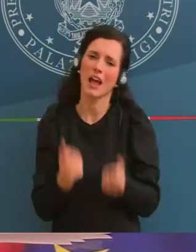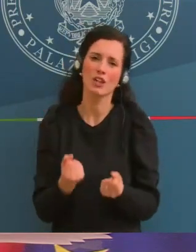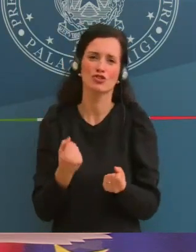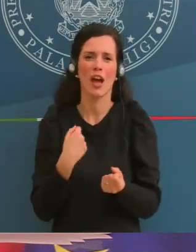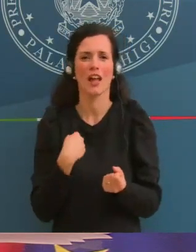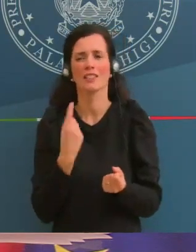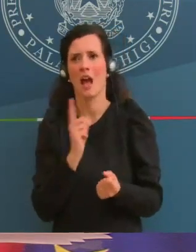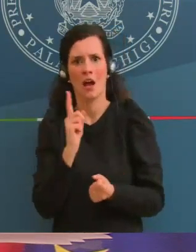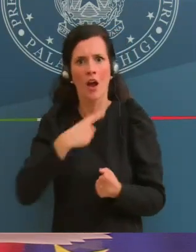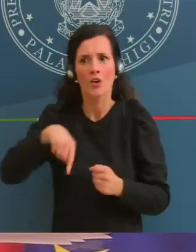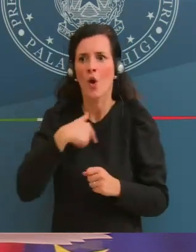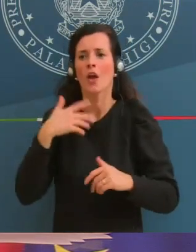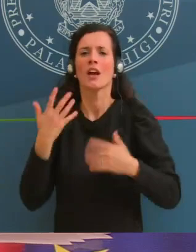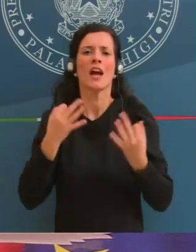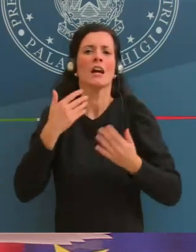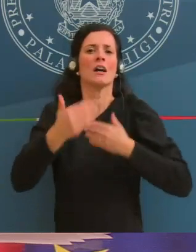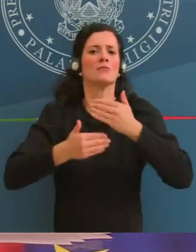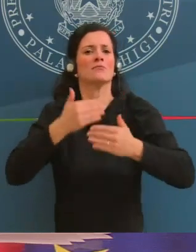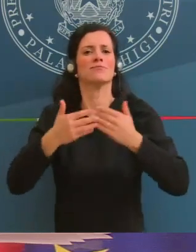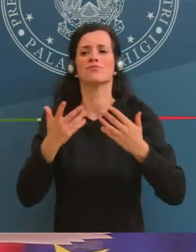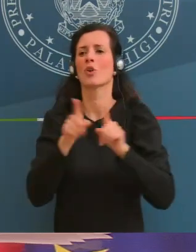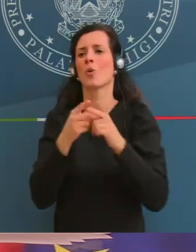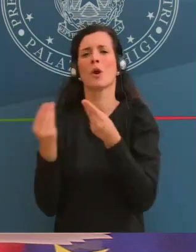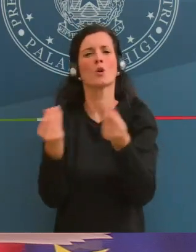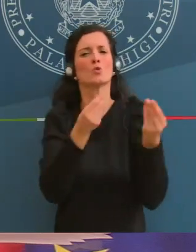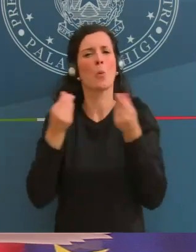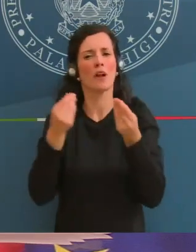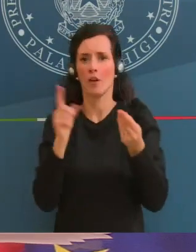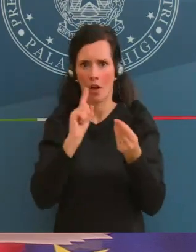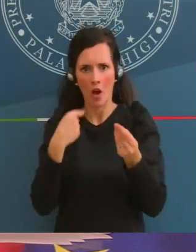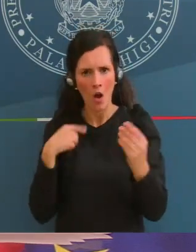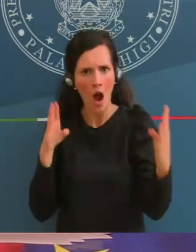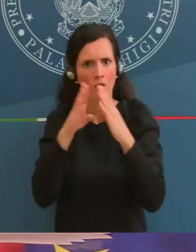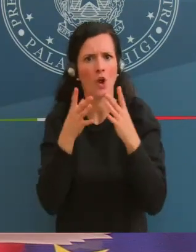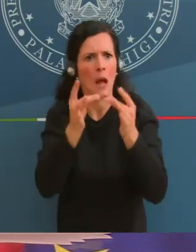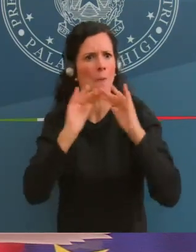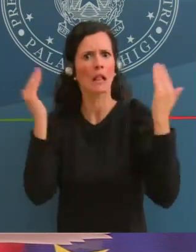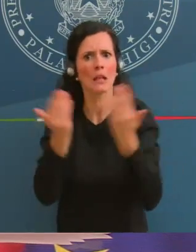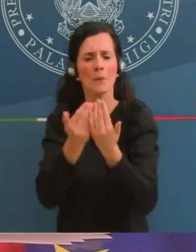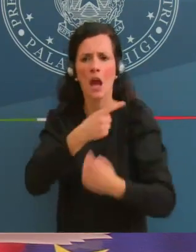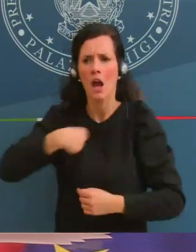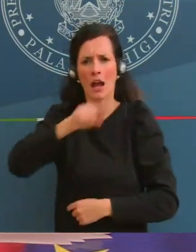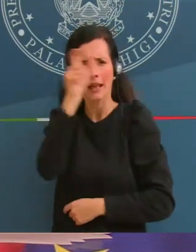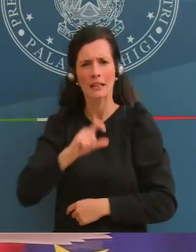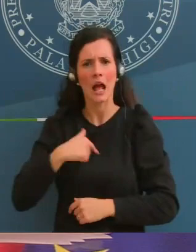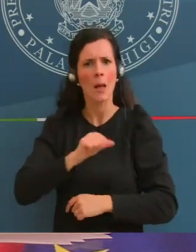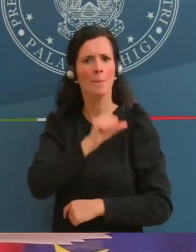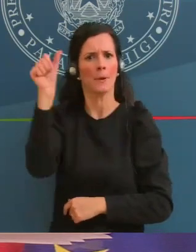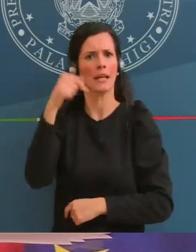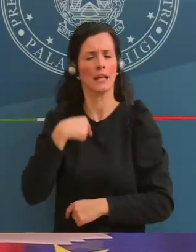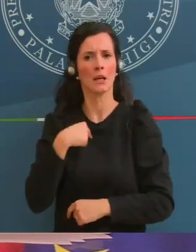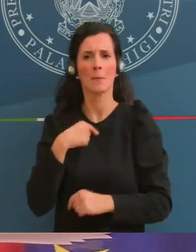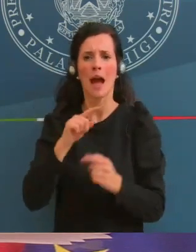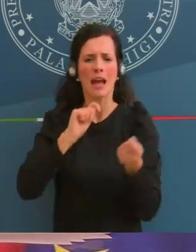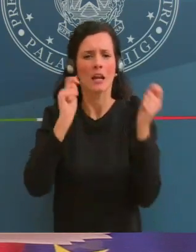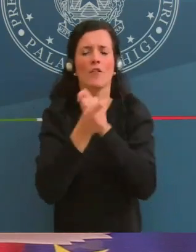una riforma epocale il fatto non vi fermate solo al fatto che abbiamo portato a casa 209 miliardi vediamo